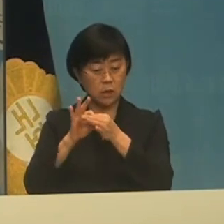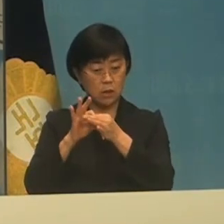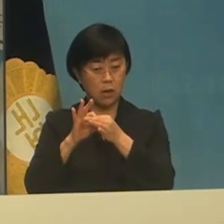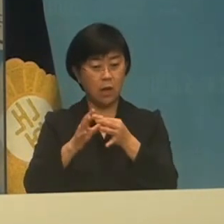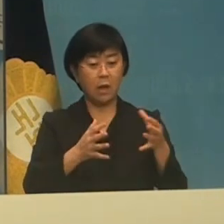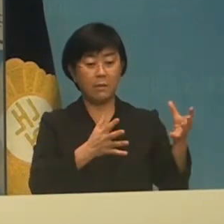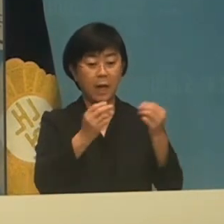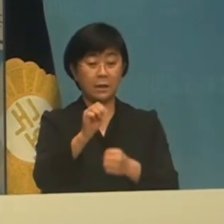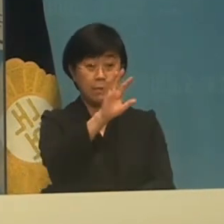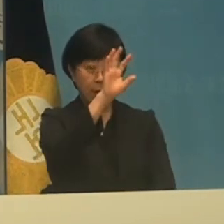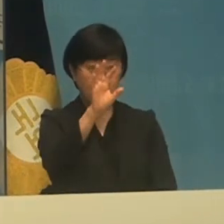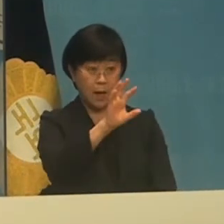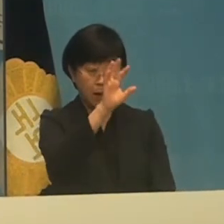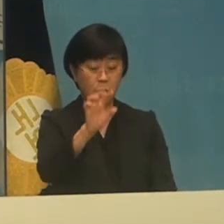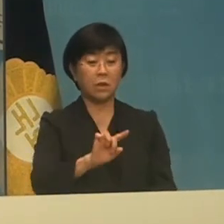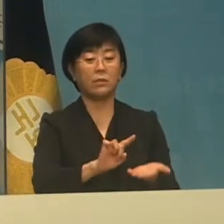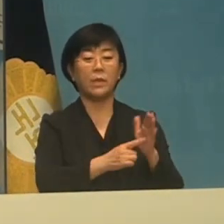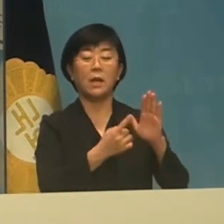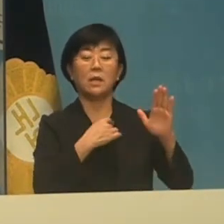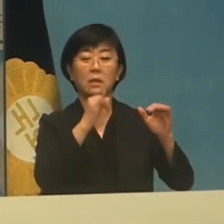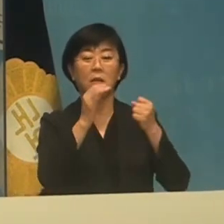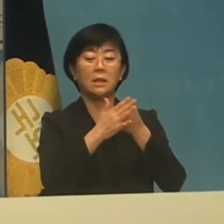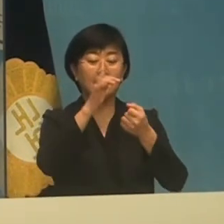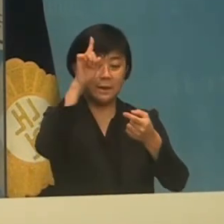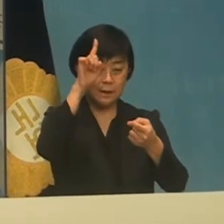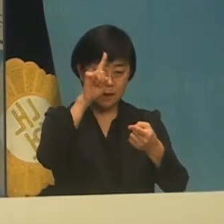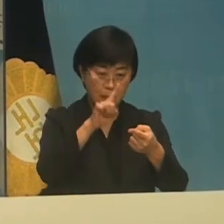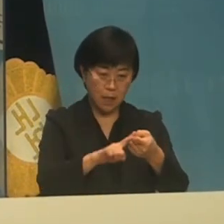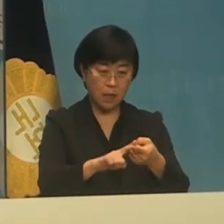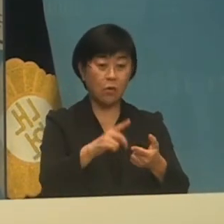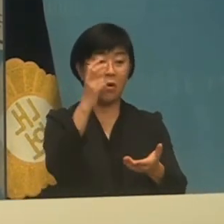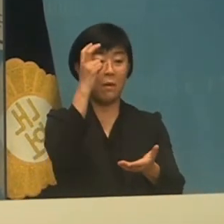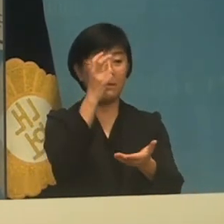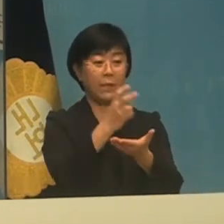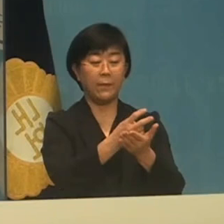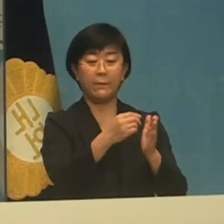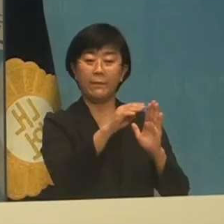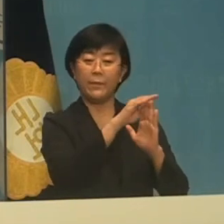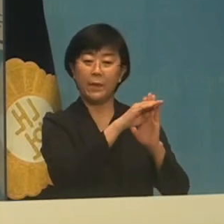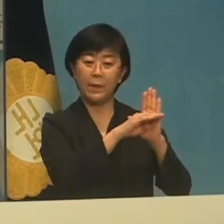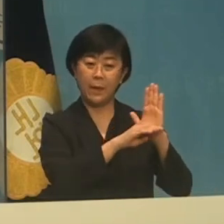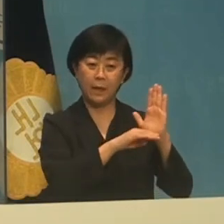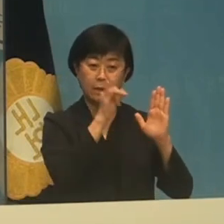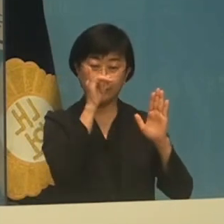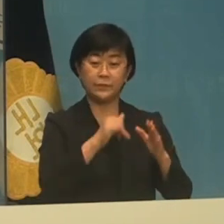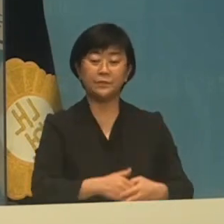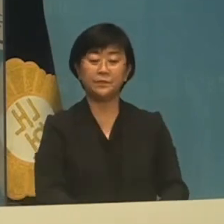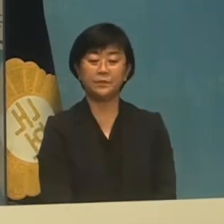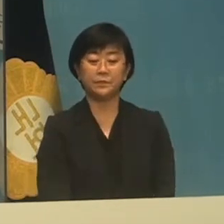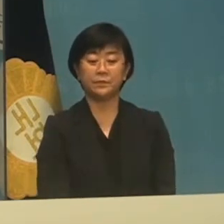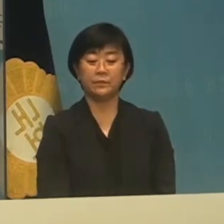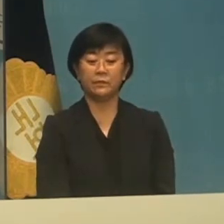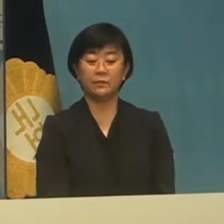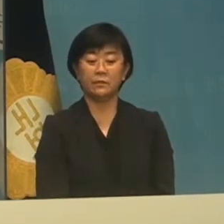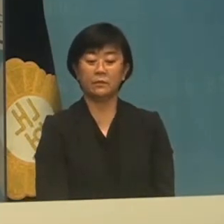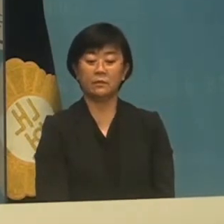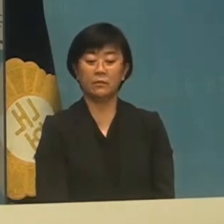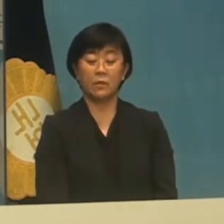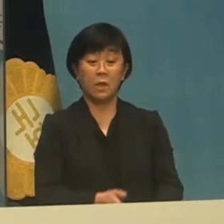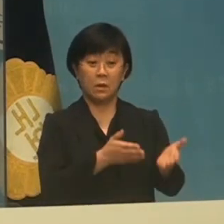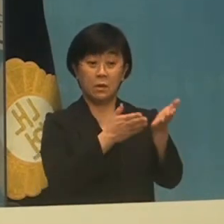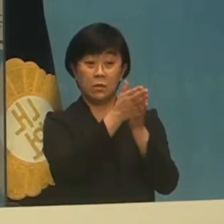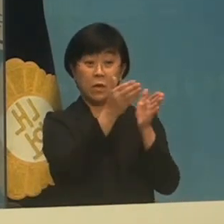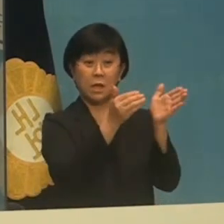숱하게 했던 말들입니다. 그 주장들이 고스란히 법률이 되어버린 것입니다. 심지어 그 법이